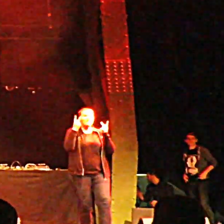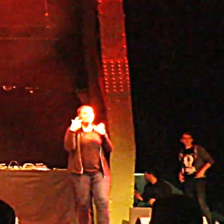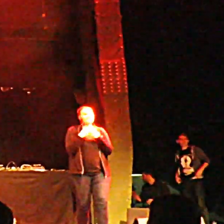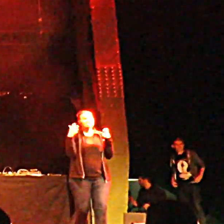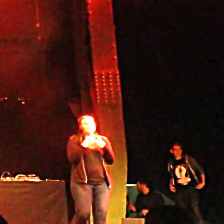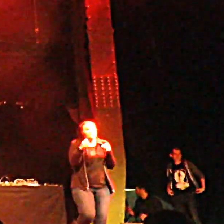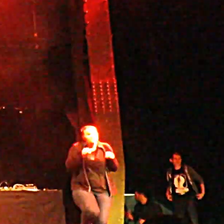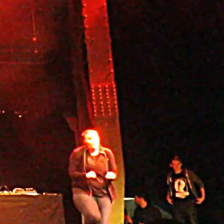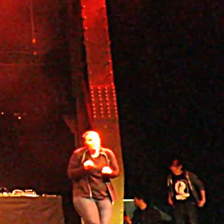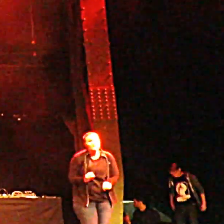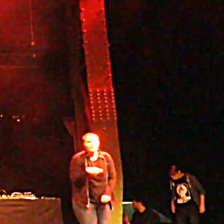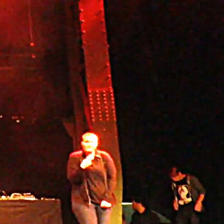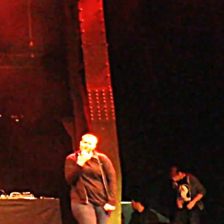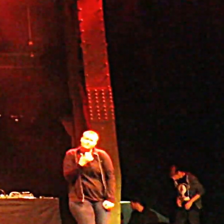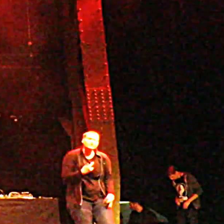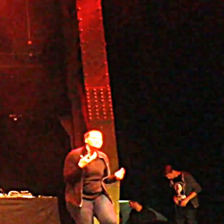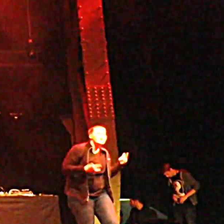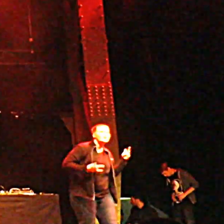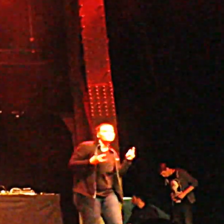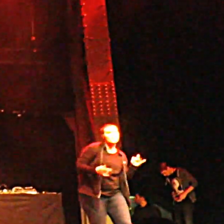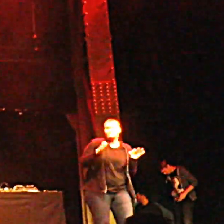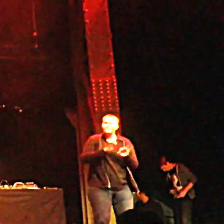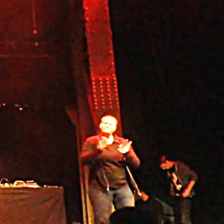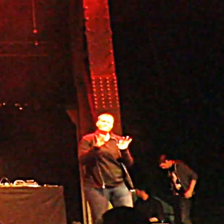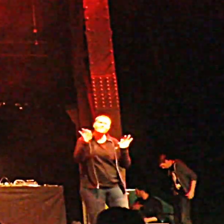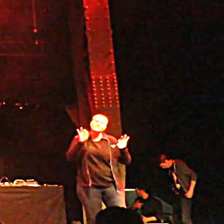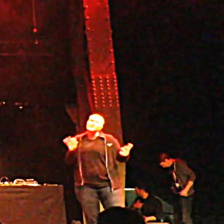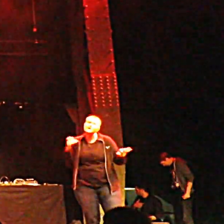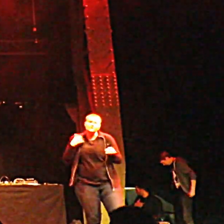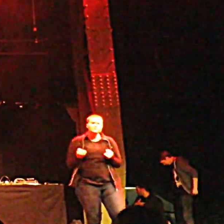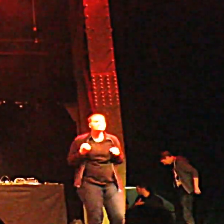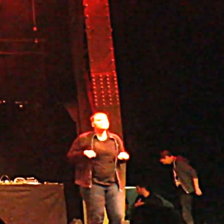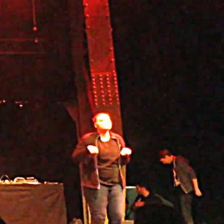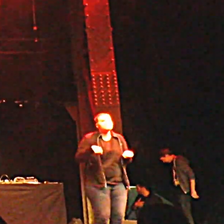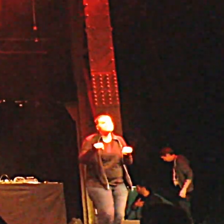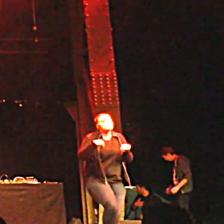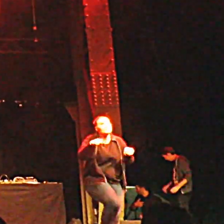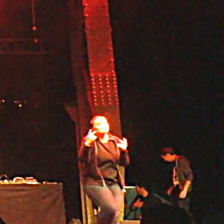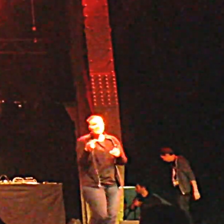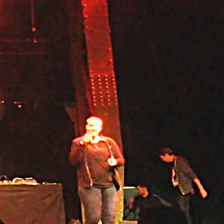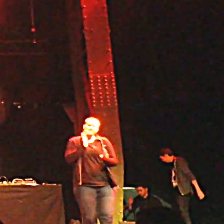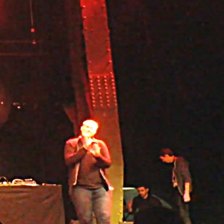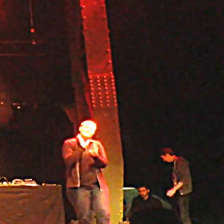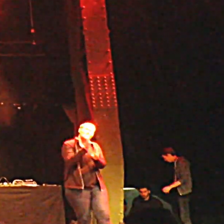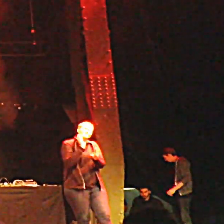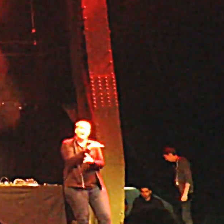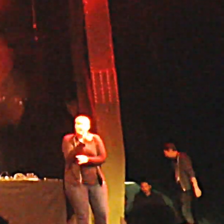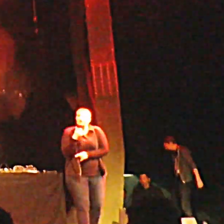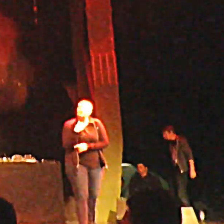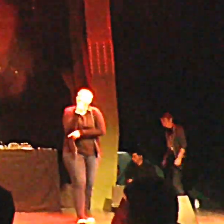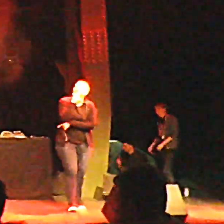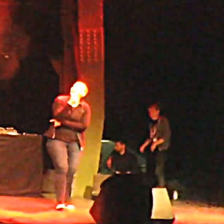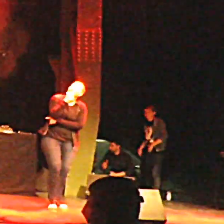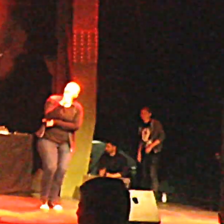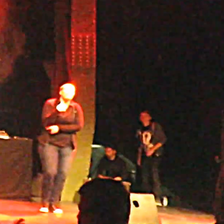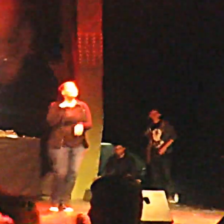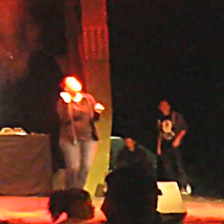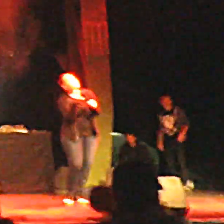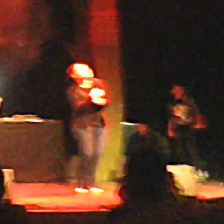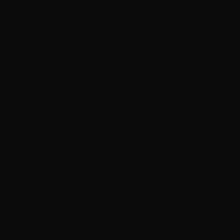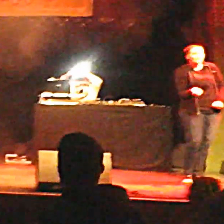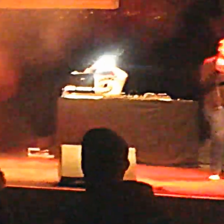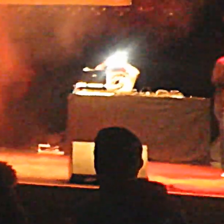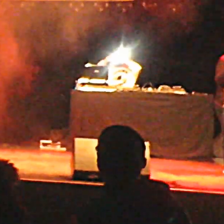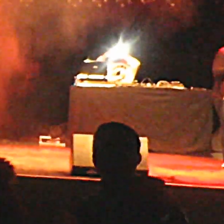unser Hip-Hop-Kollektiv entliebevoll dagegen. Mit besten Kinder überkommt, statt aus dem Leben. Schießt du wie an einem Regen? Oder musst du diesen steinigen